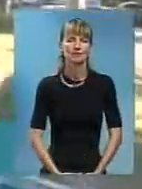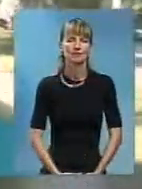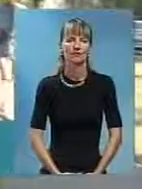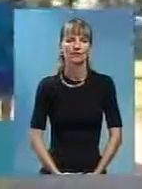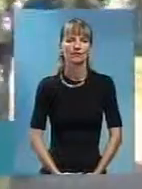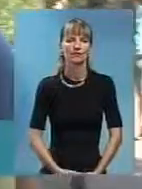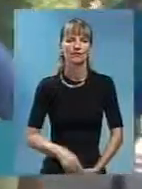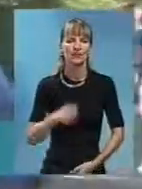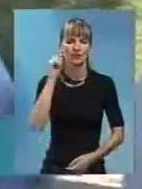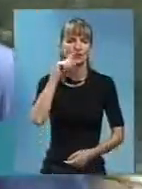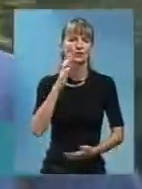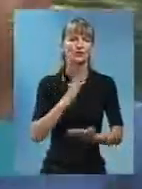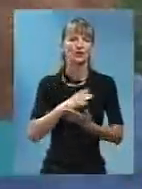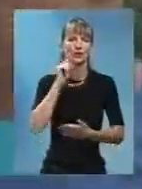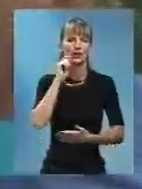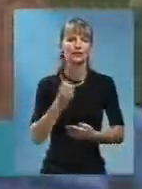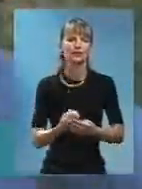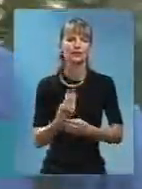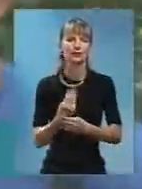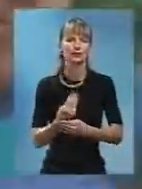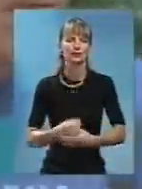Скажіть, а ви знаєте, що означає тризуб український?